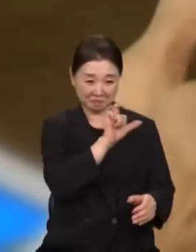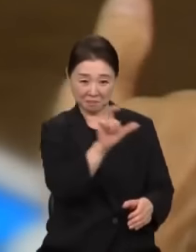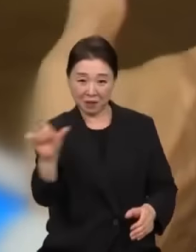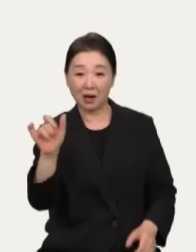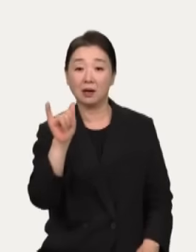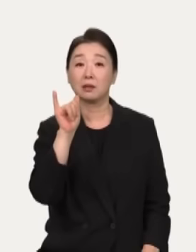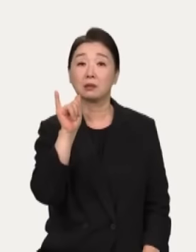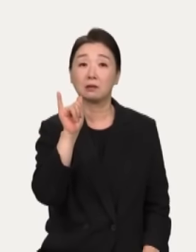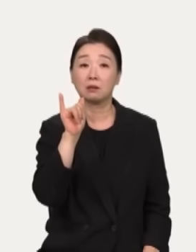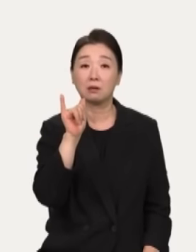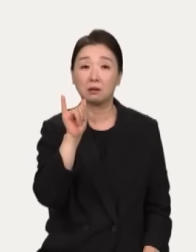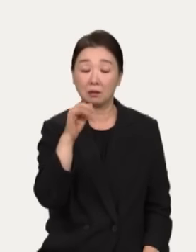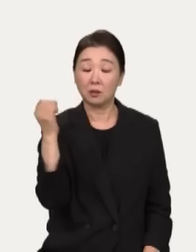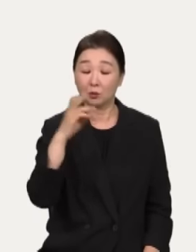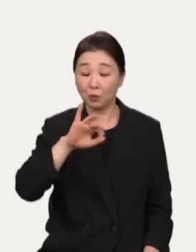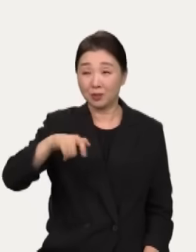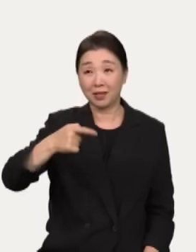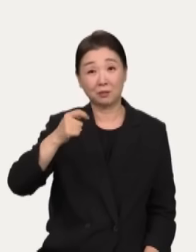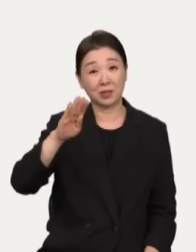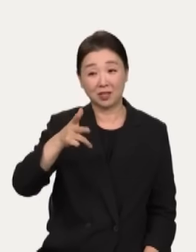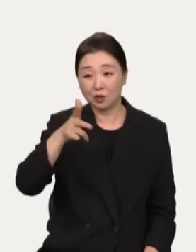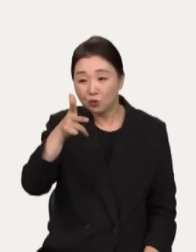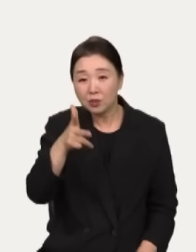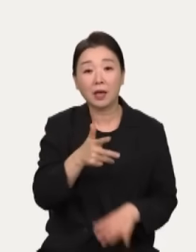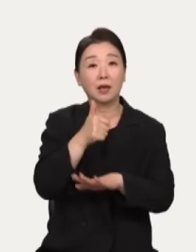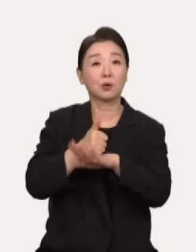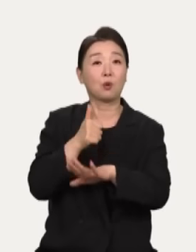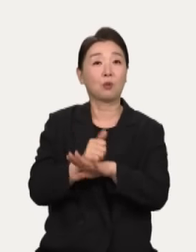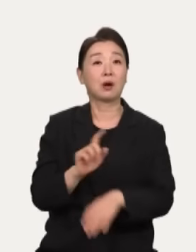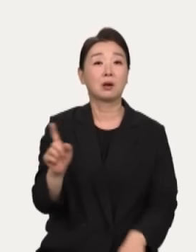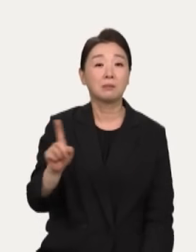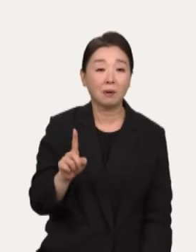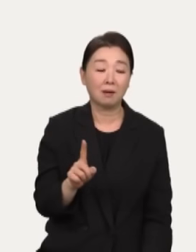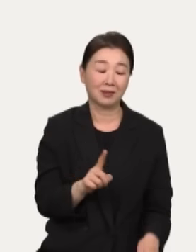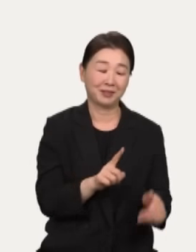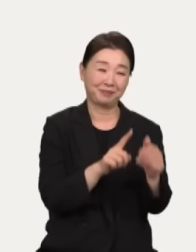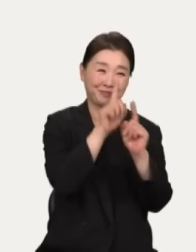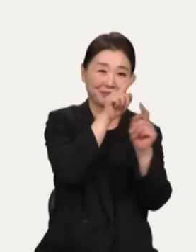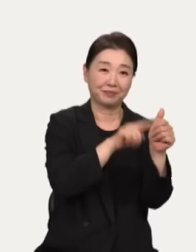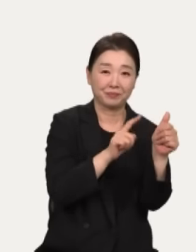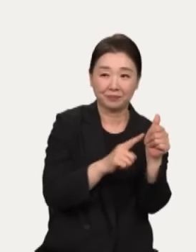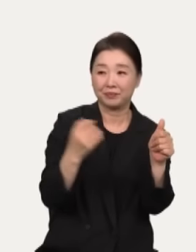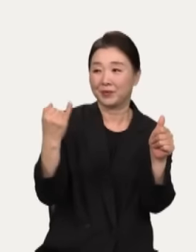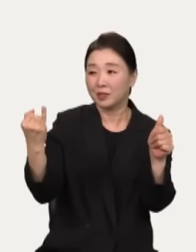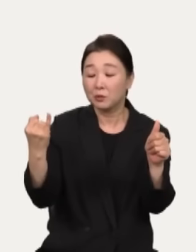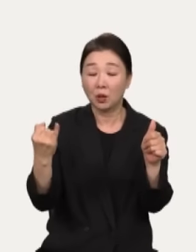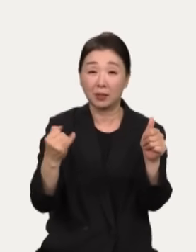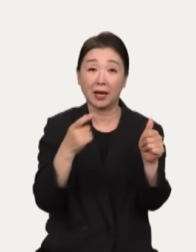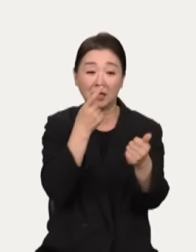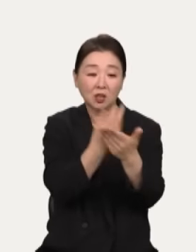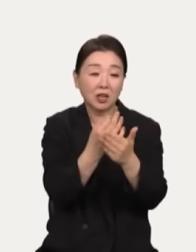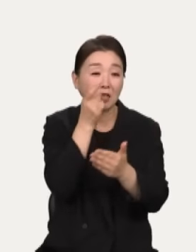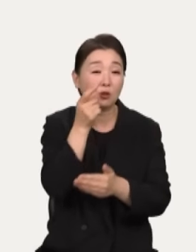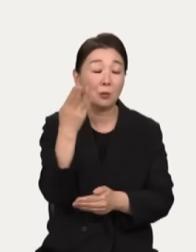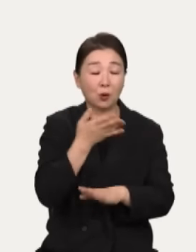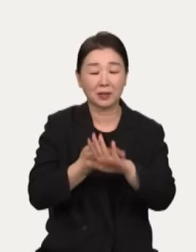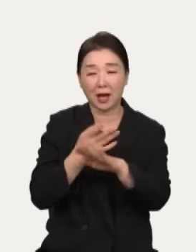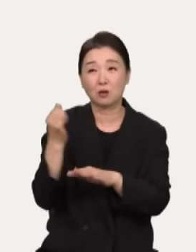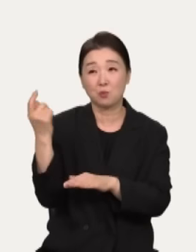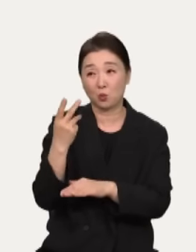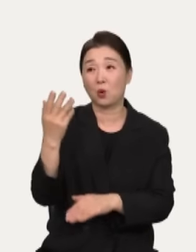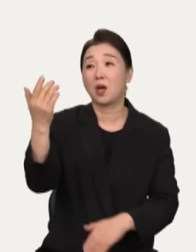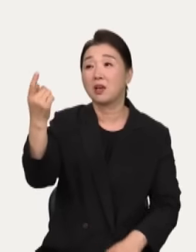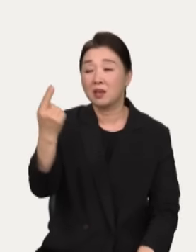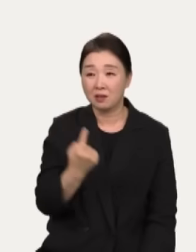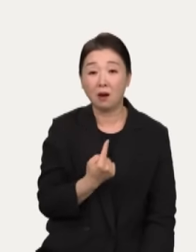있습니다 그런데 jtbc 출제 결과 이씨가 사실 김건희는 내가 저장한 번호 말고 다른 번호로도 연락이